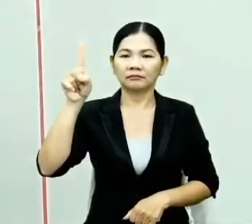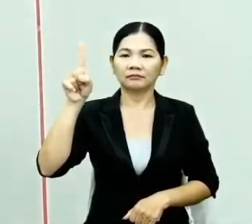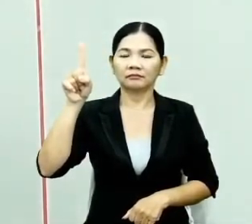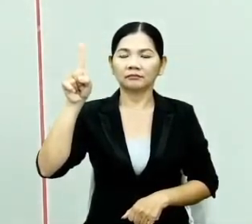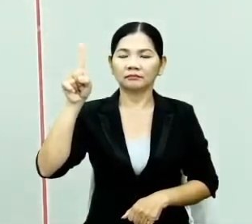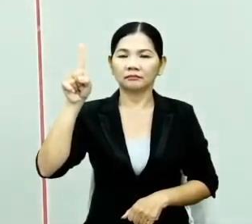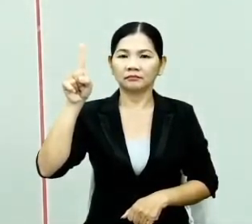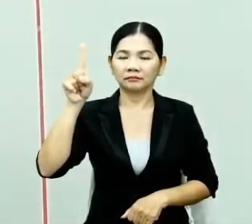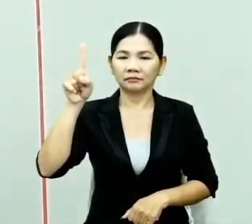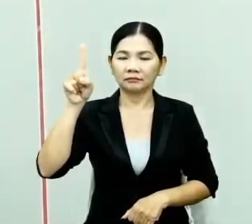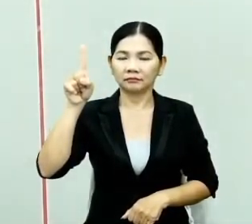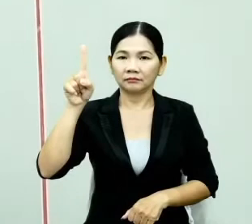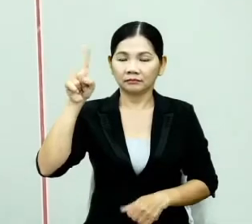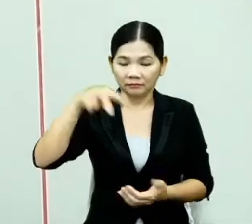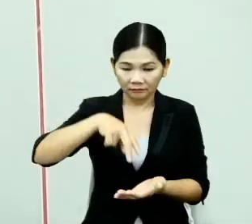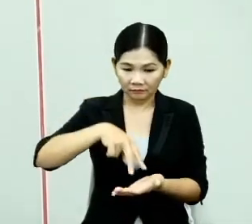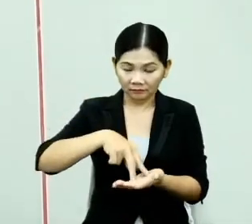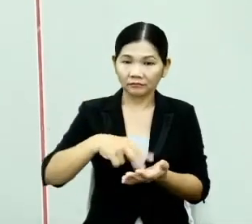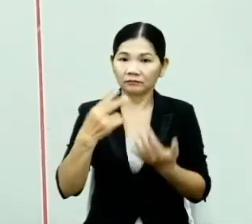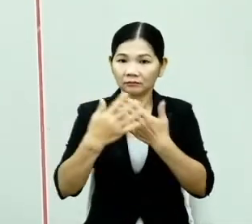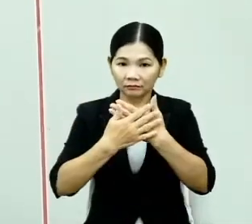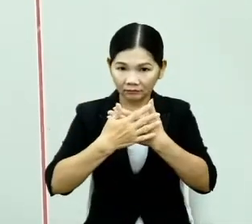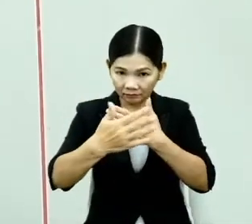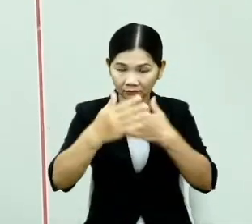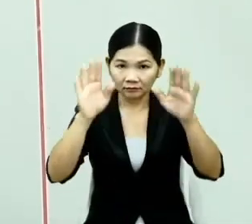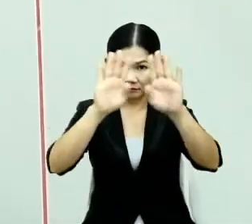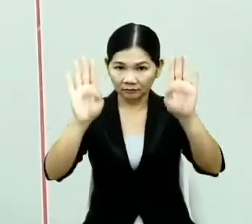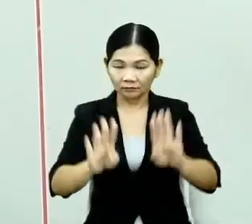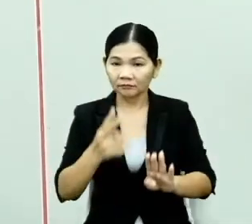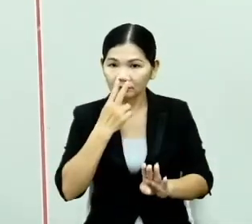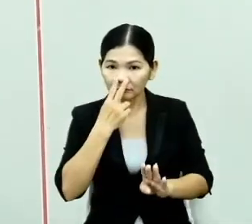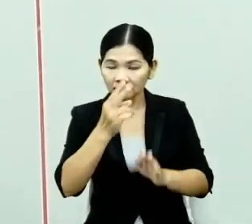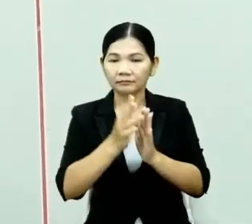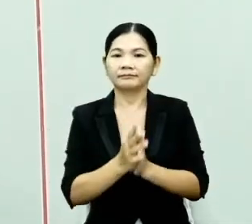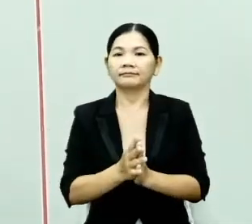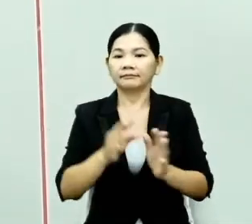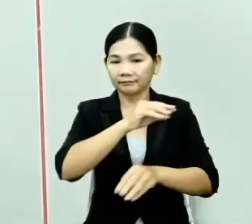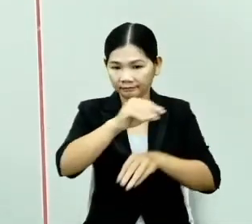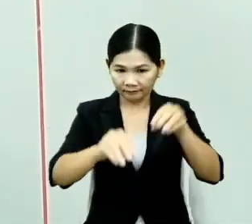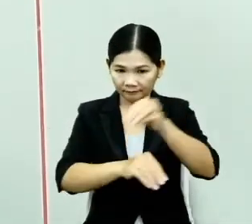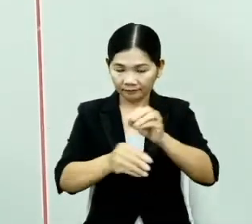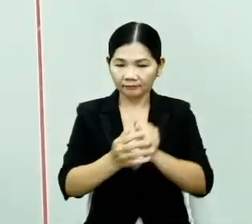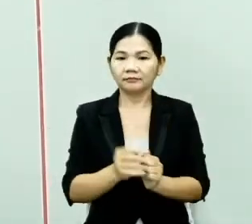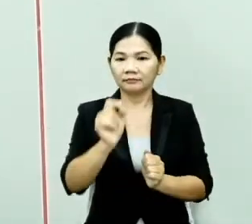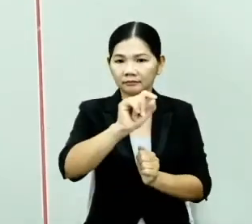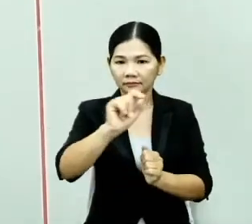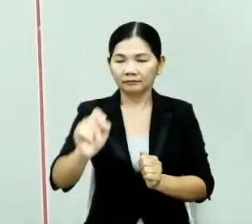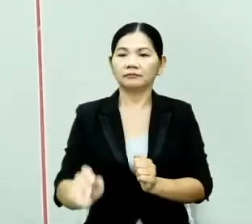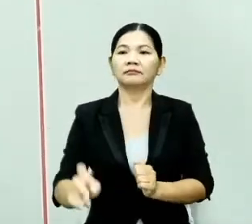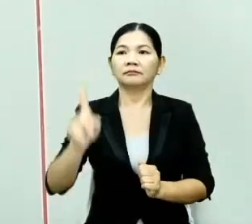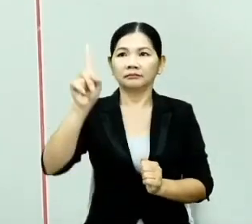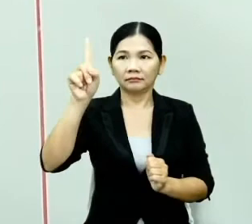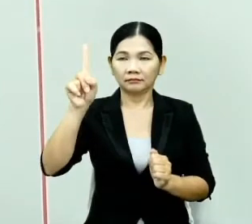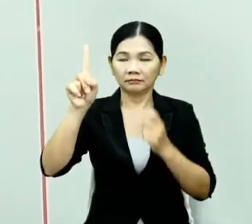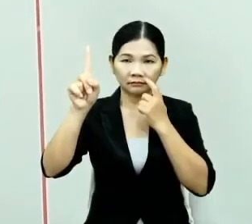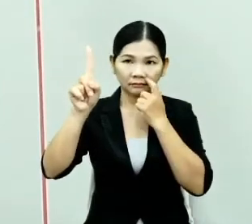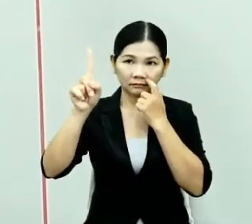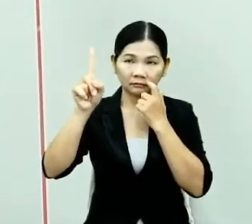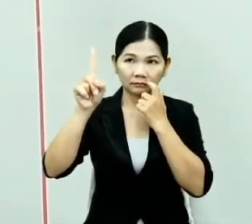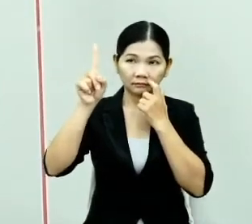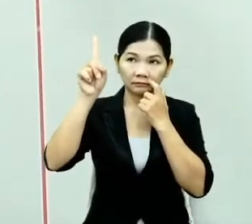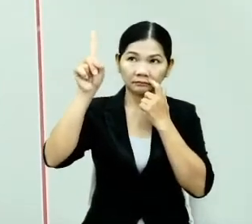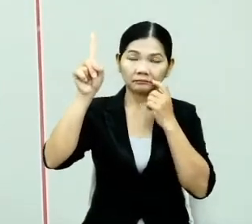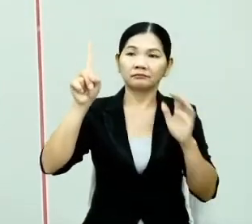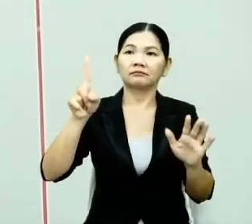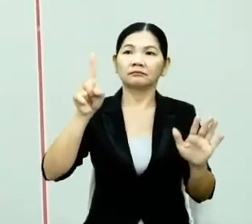តារមកក្តារខៀនណាដោយអ្នកគ្រូកូនត្រៀមចាថាចលនាជាមួយអ្នកគ្រូដោយសរសេរអសចរលើកចោជាមួយអ្នកគ្រូចា